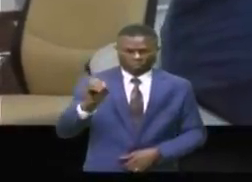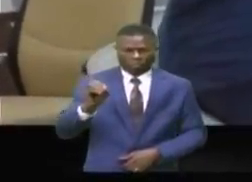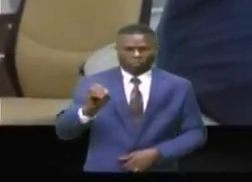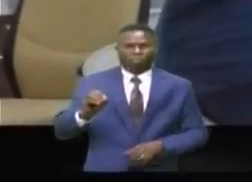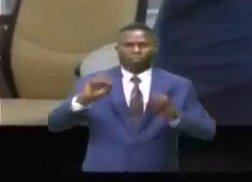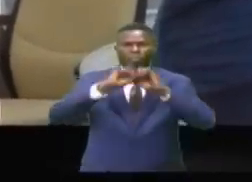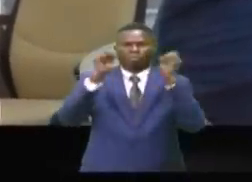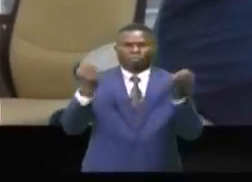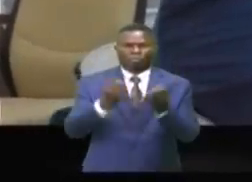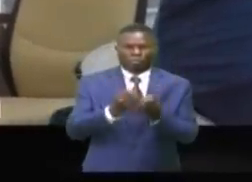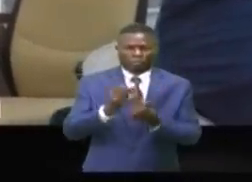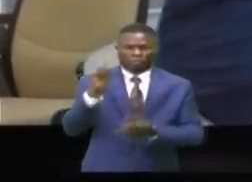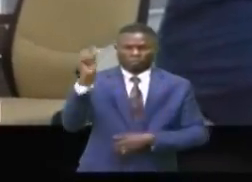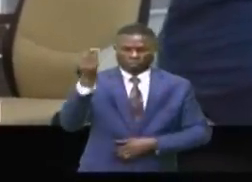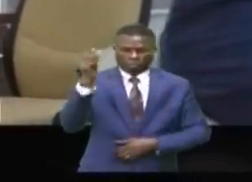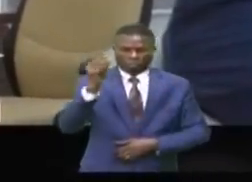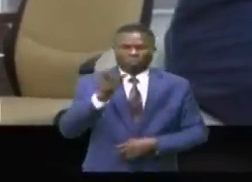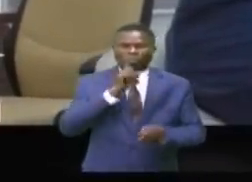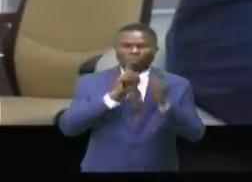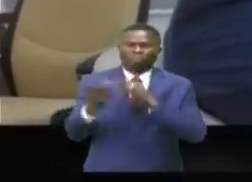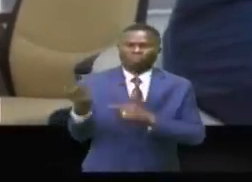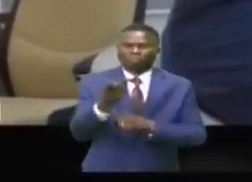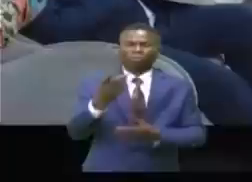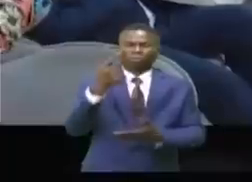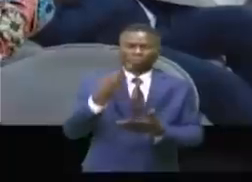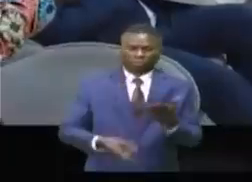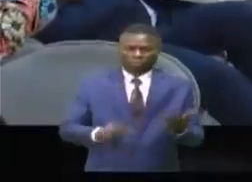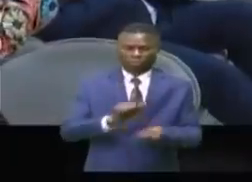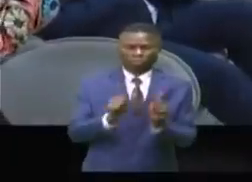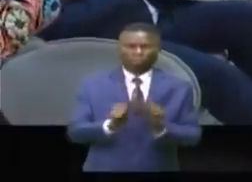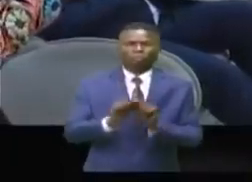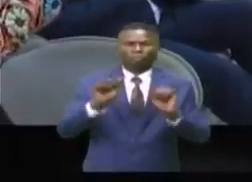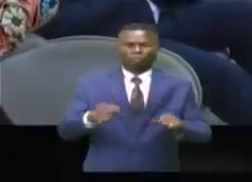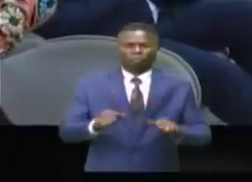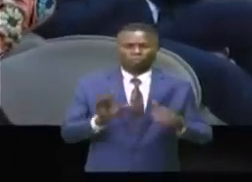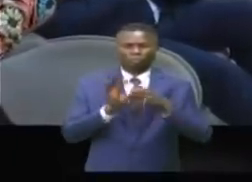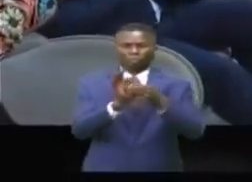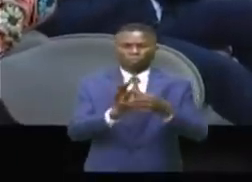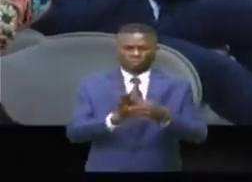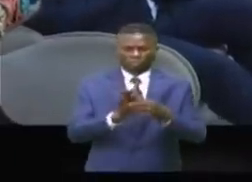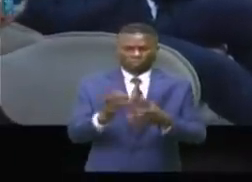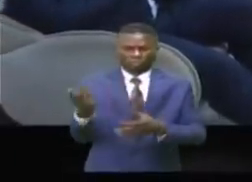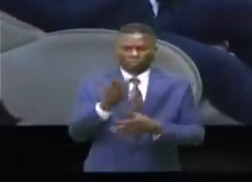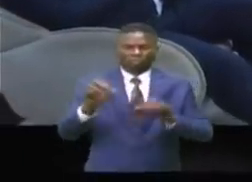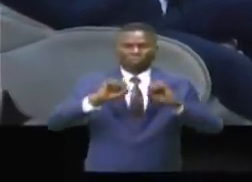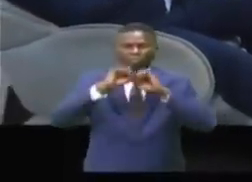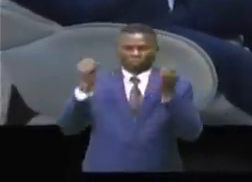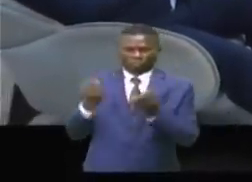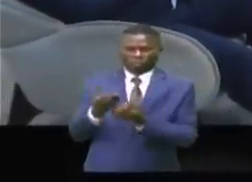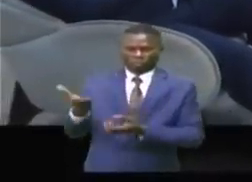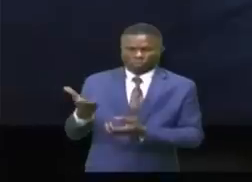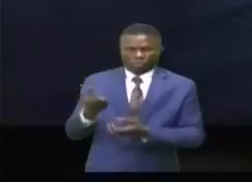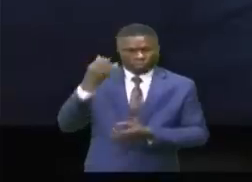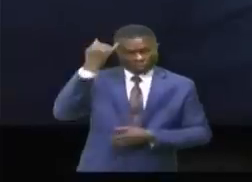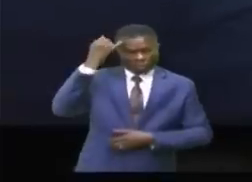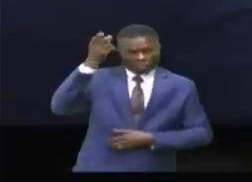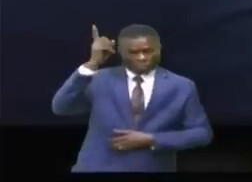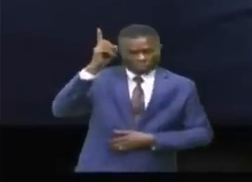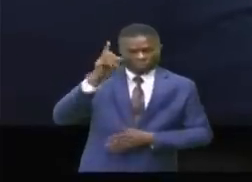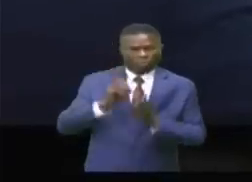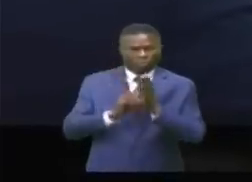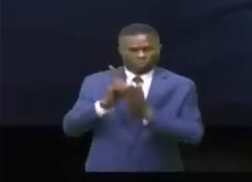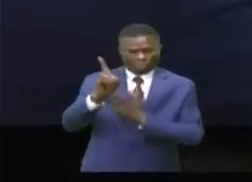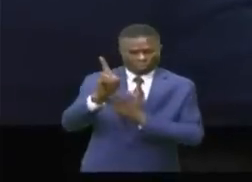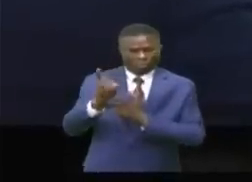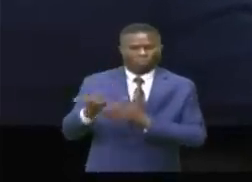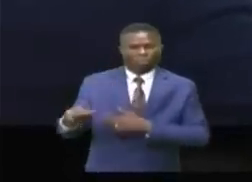Les deux personnalités ont échangé sur la possibilité de collaboration entre les deux structures dans le but de booster le